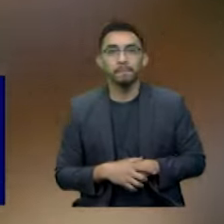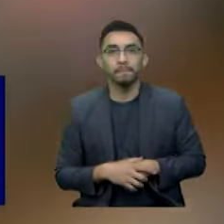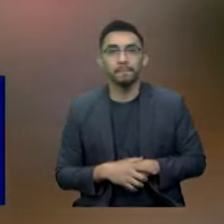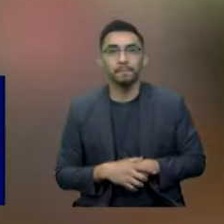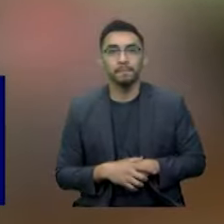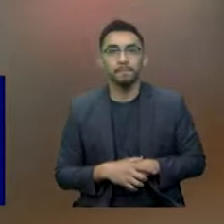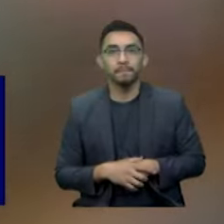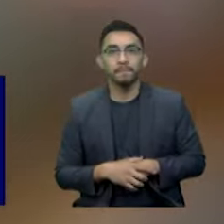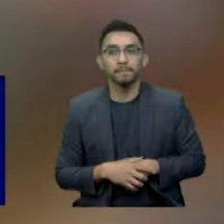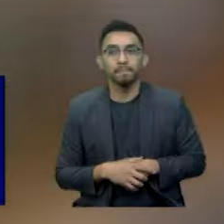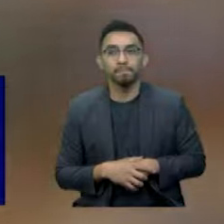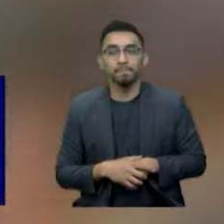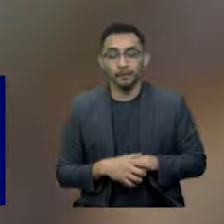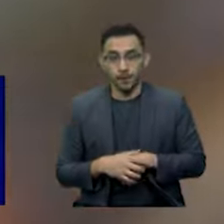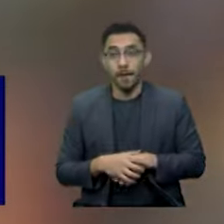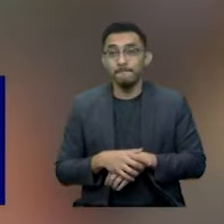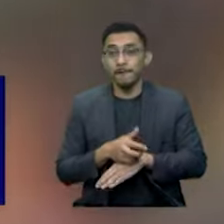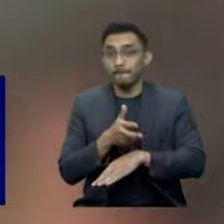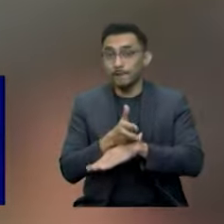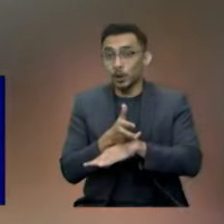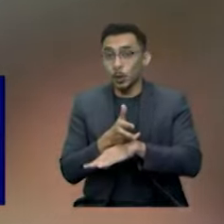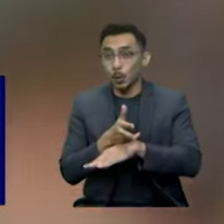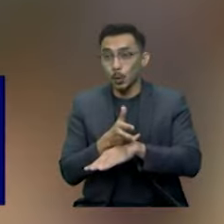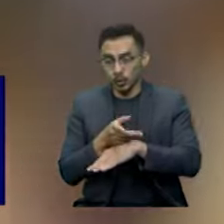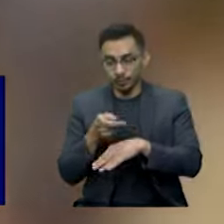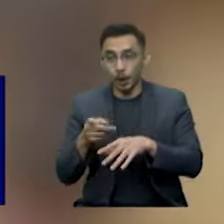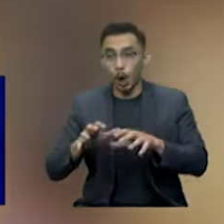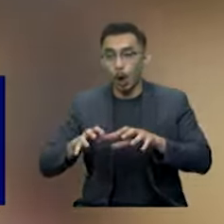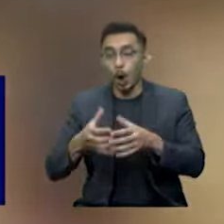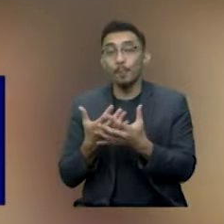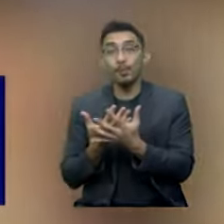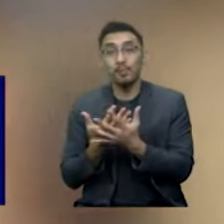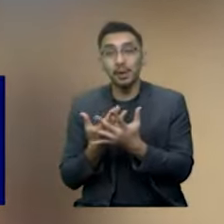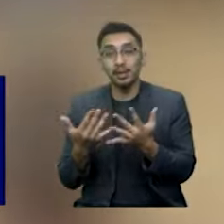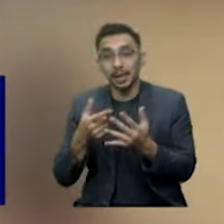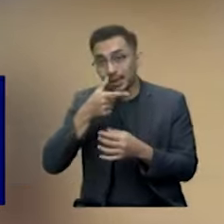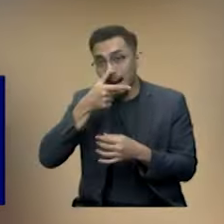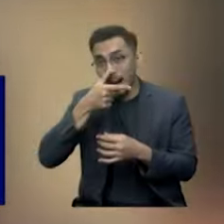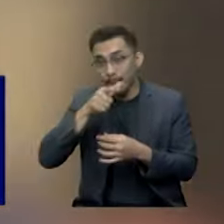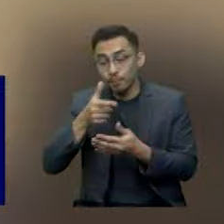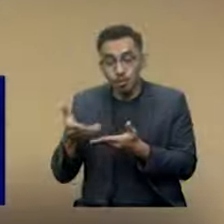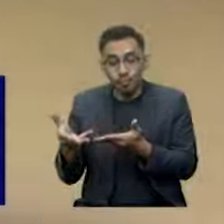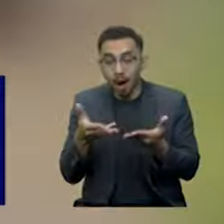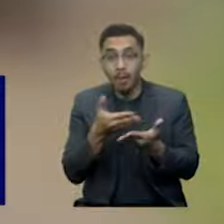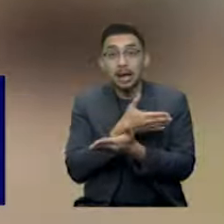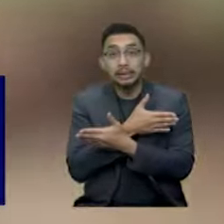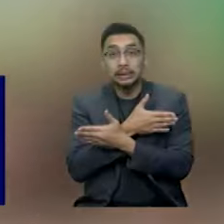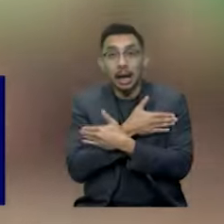Dalam rekaman video amatir, serombongan pelayat warga Bangkunat Pesisir Barat Lampung membawa jenazah seorang warga yang akan